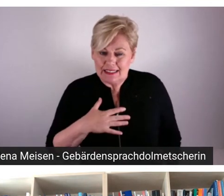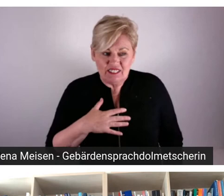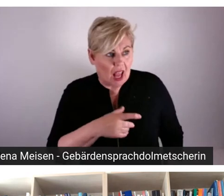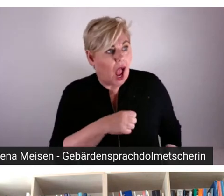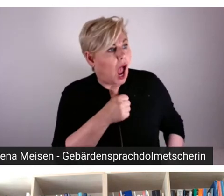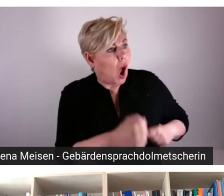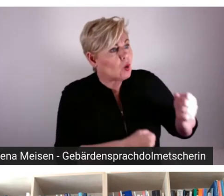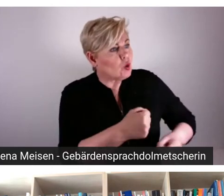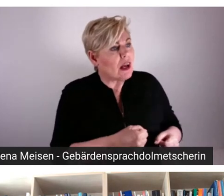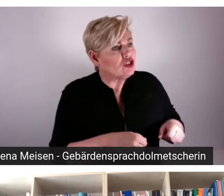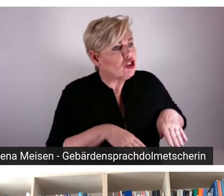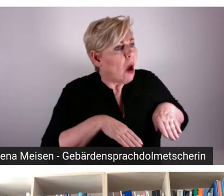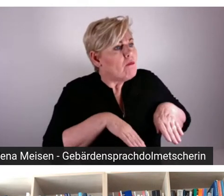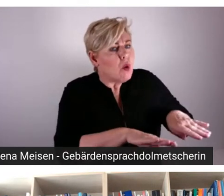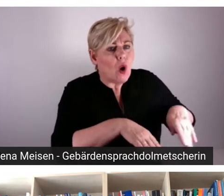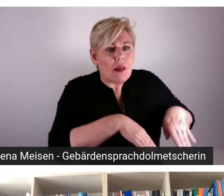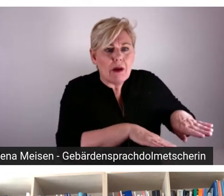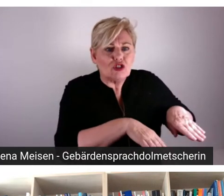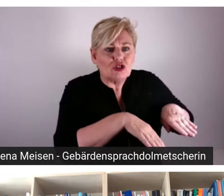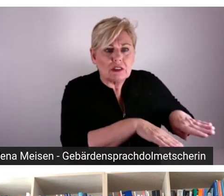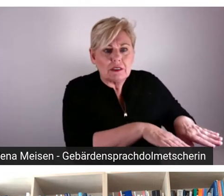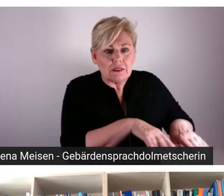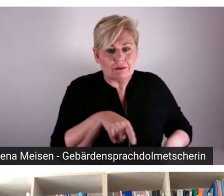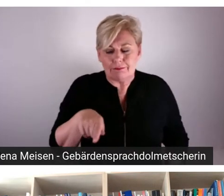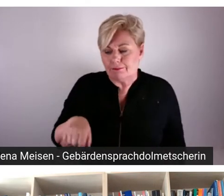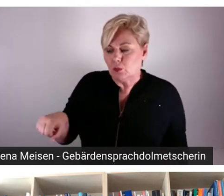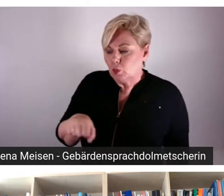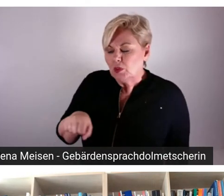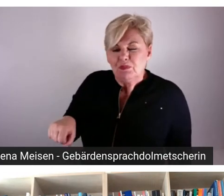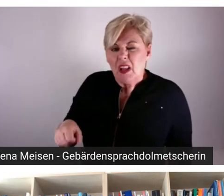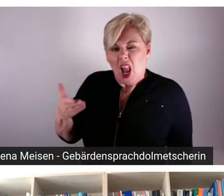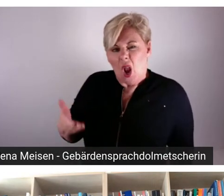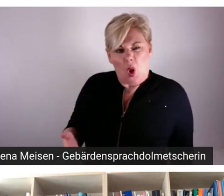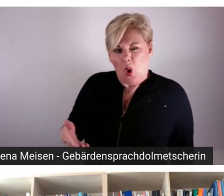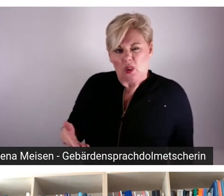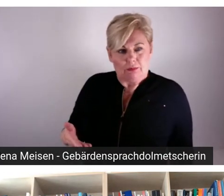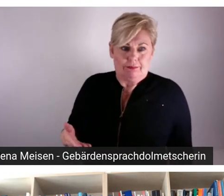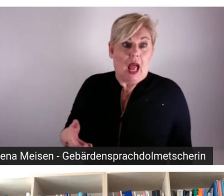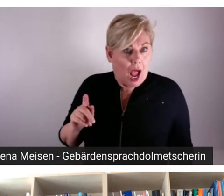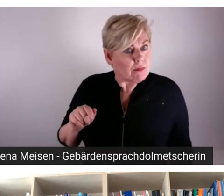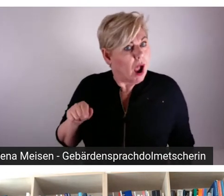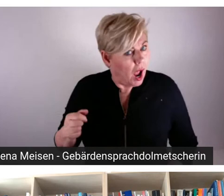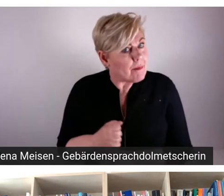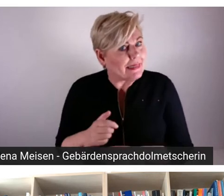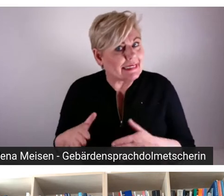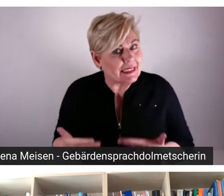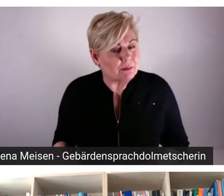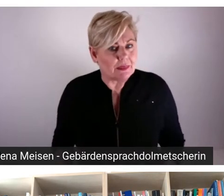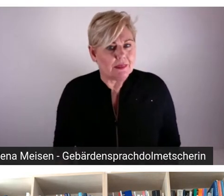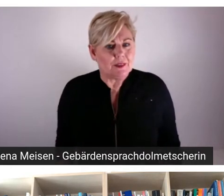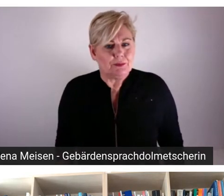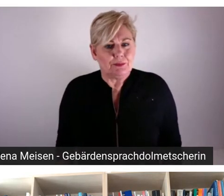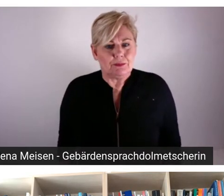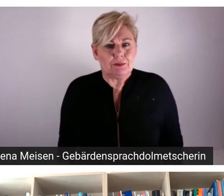automatisierten Bügelmaschinen, ist sie nicht hoch entlohnt. Aber es ist wertvoll, dass es diese Arbeit gibt. Jetzt,